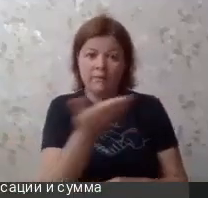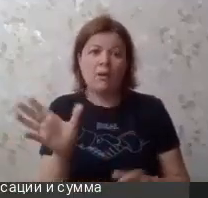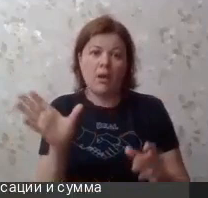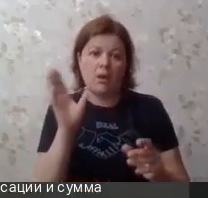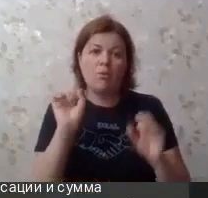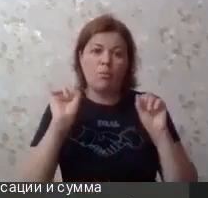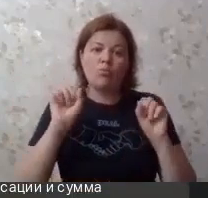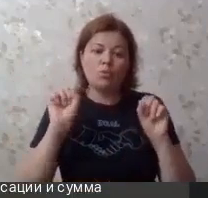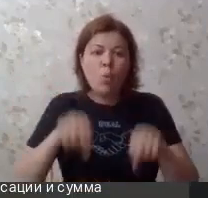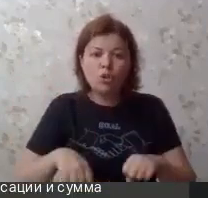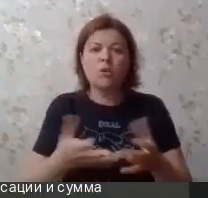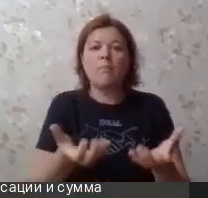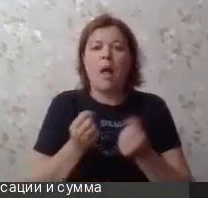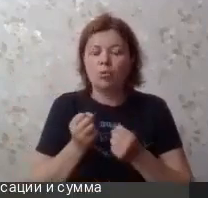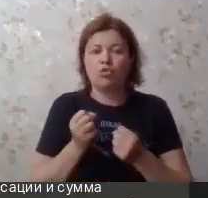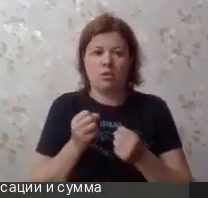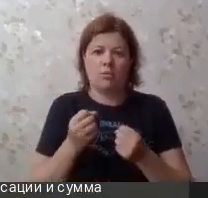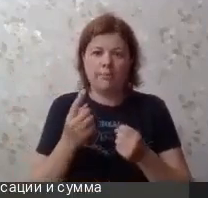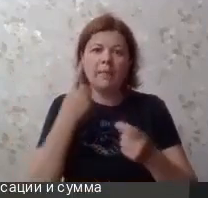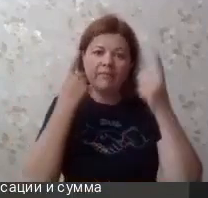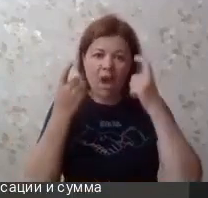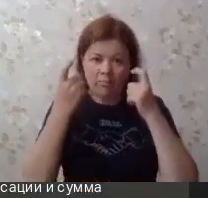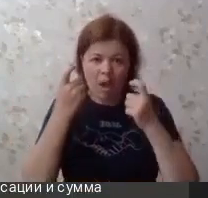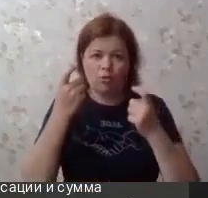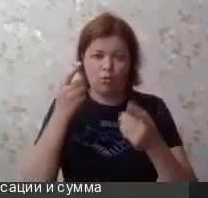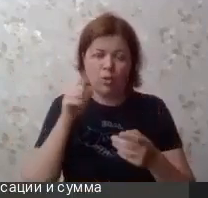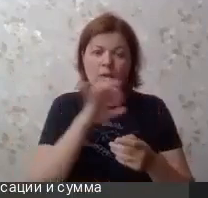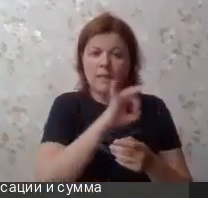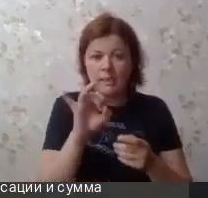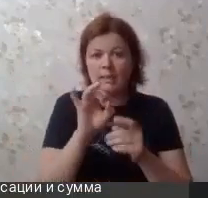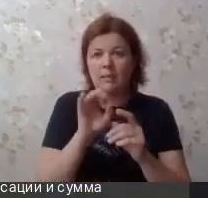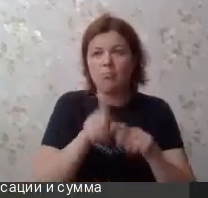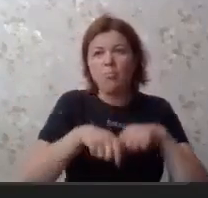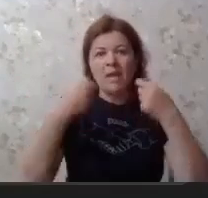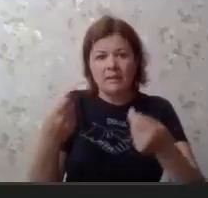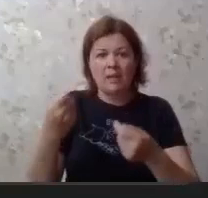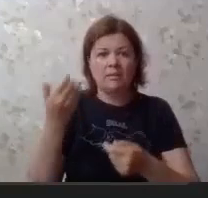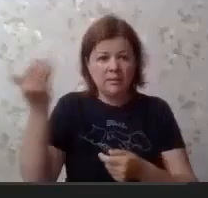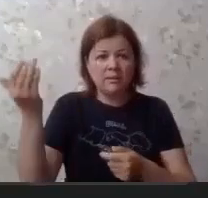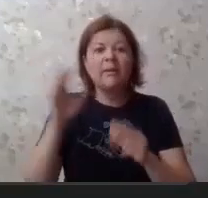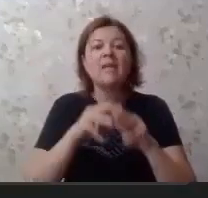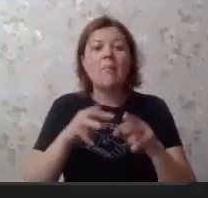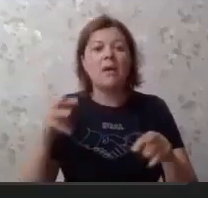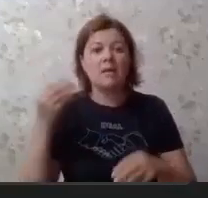всю информацию, ну и, соответственно, донести им свою